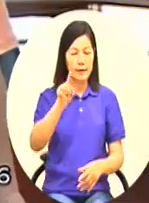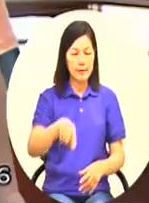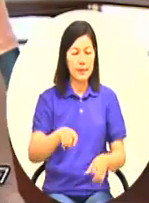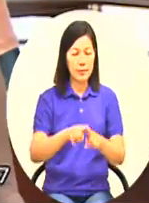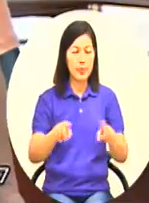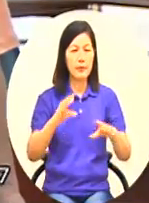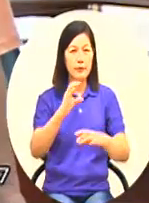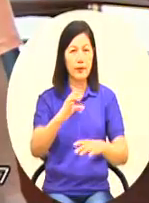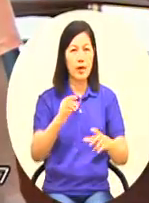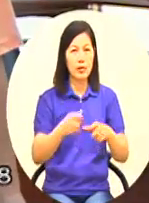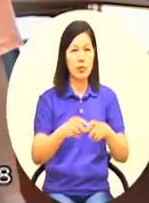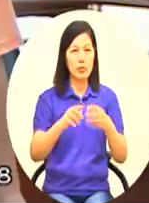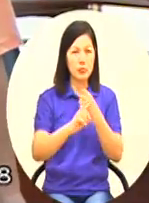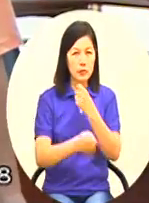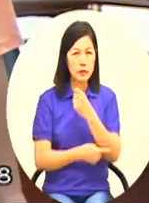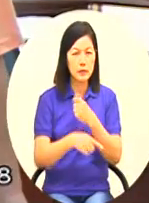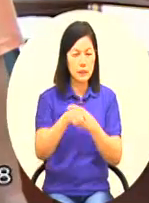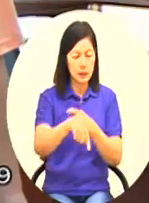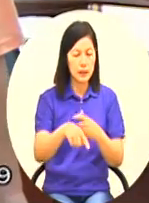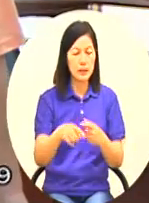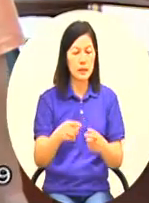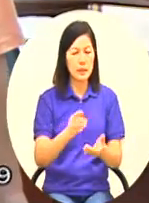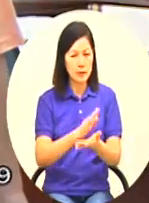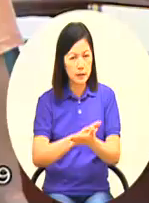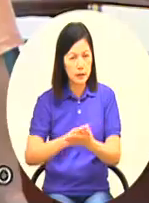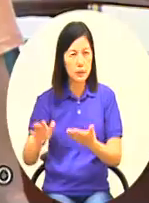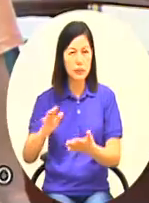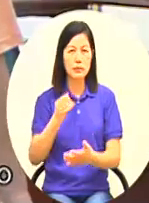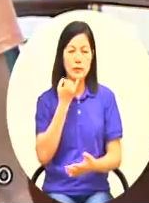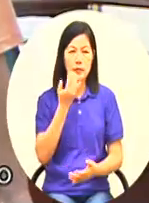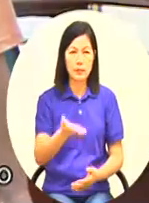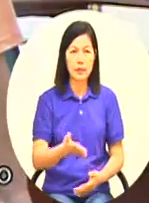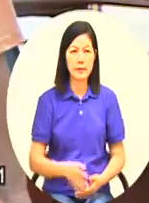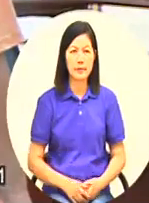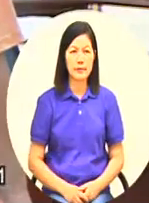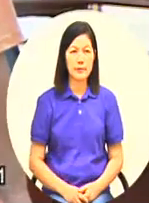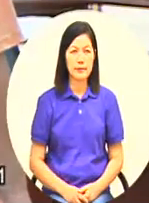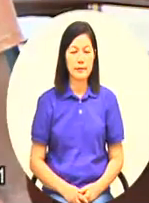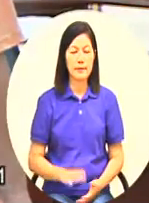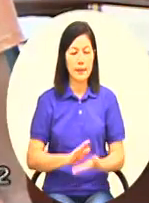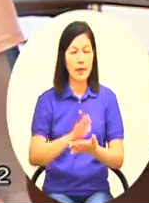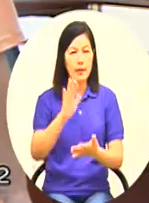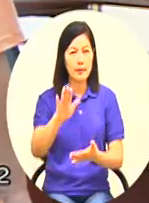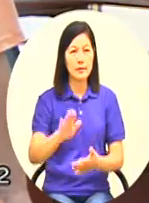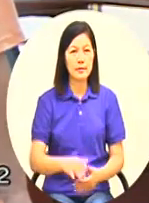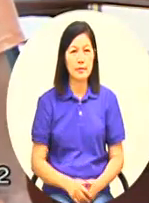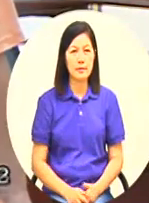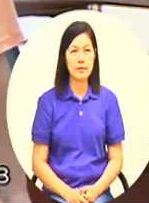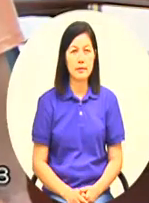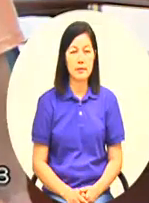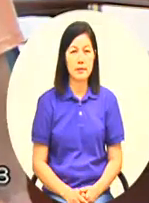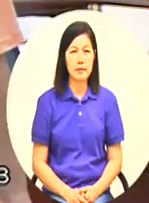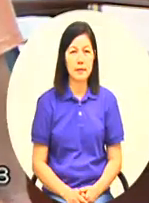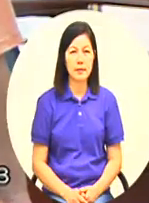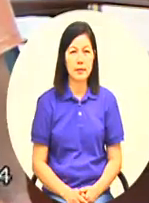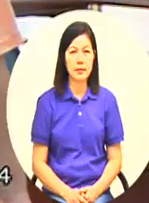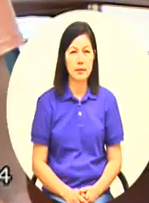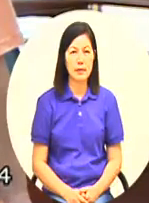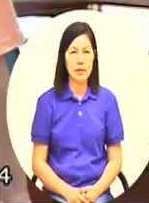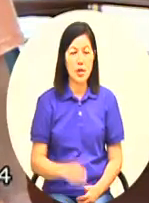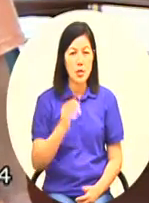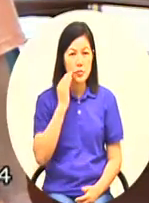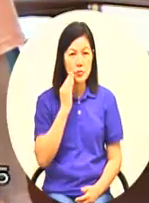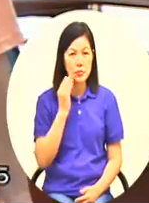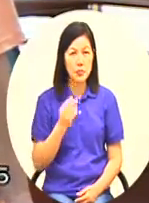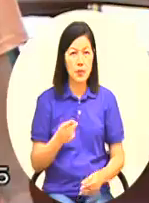用地，是毋是这方面来啦做一个解套？然后咧，就是伊只要有合约书就